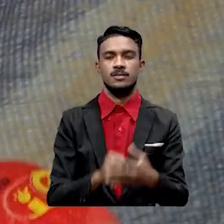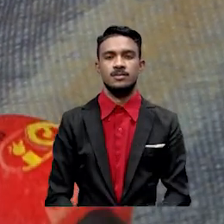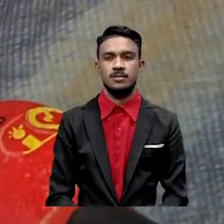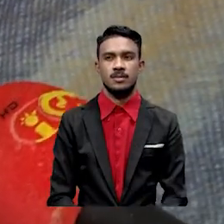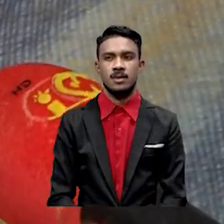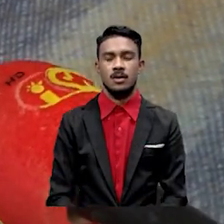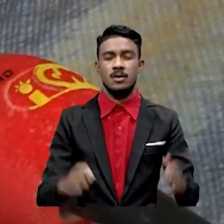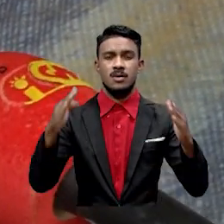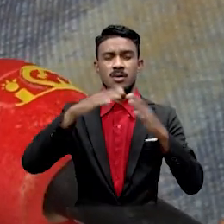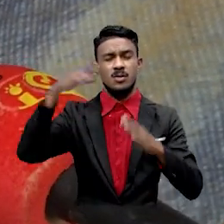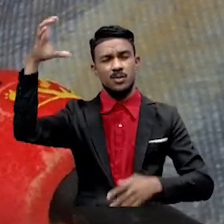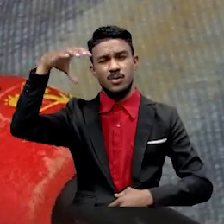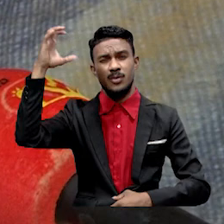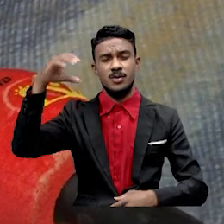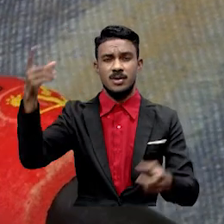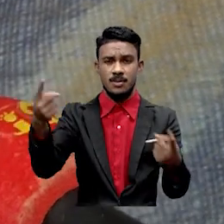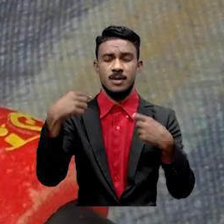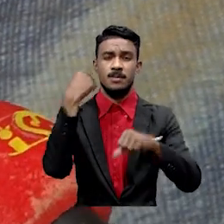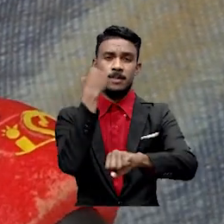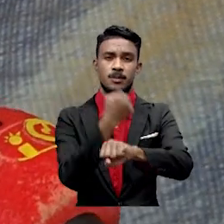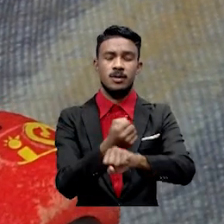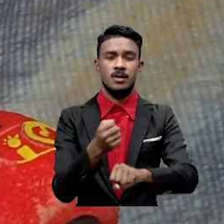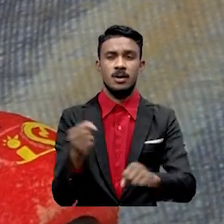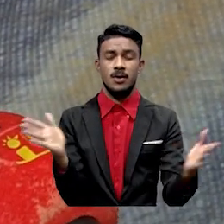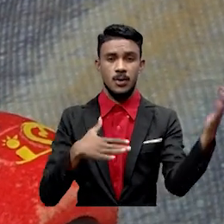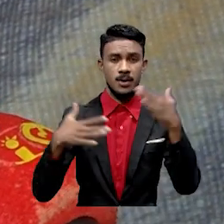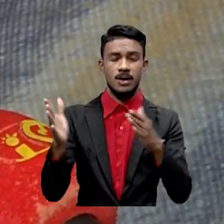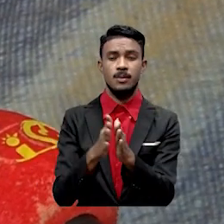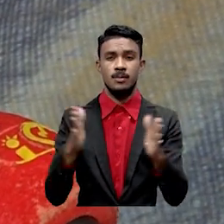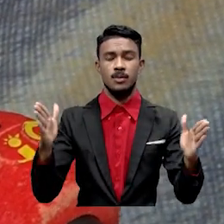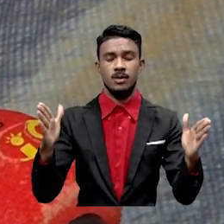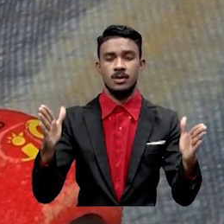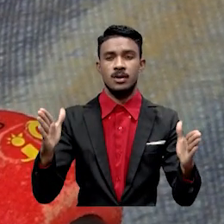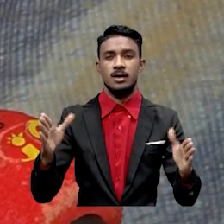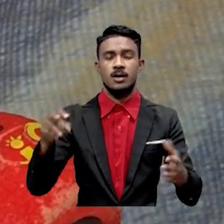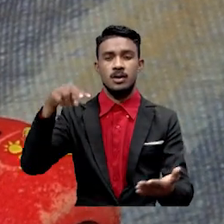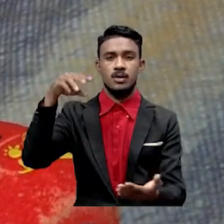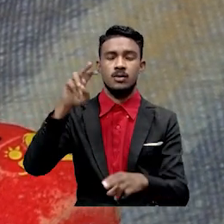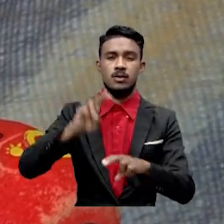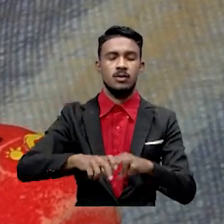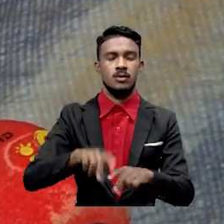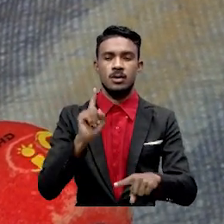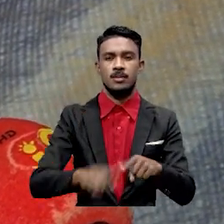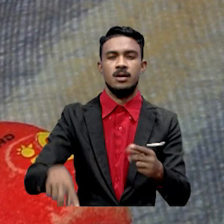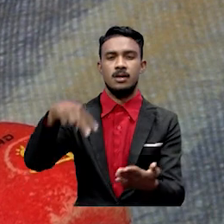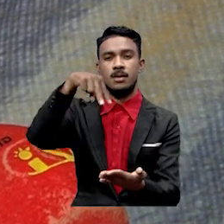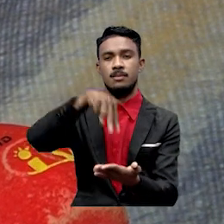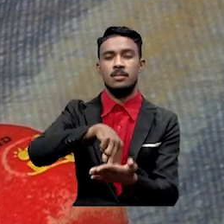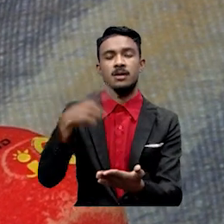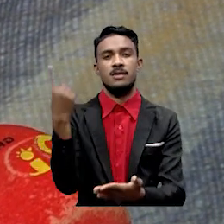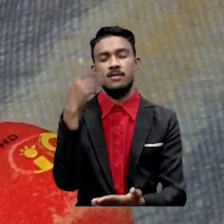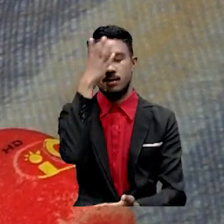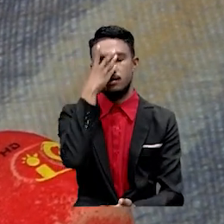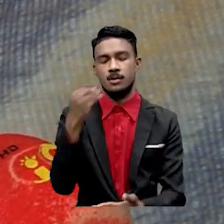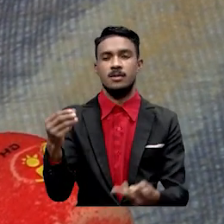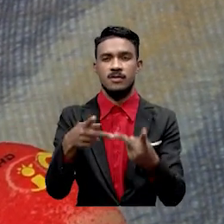betul. Udah naik bot, ani naik bot tu lagi aku hamri kred. Toba fatin mus lagi aku